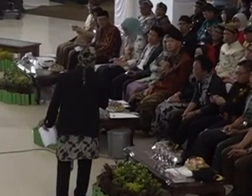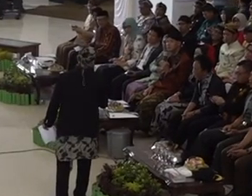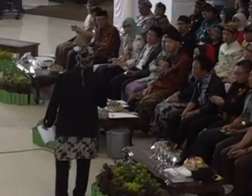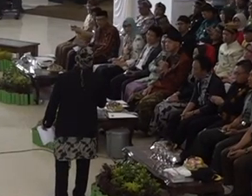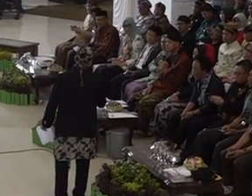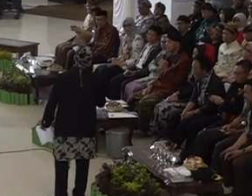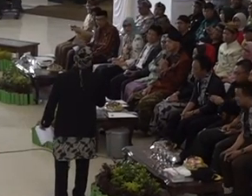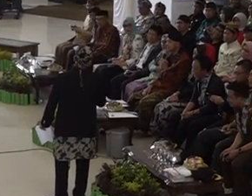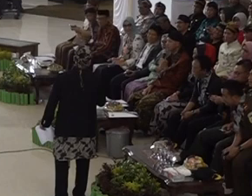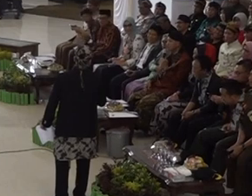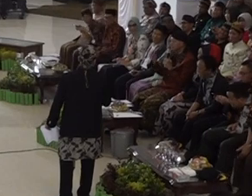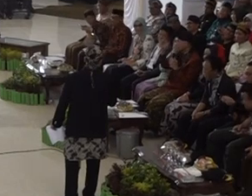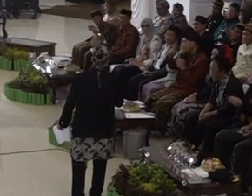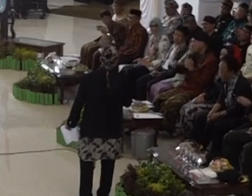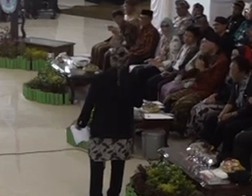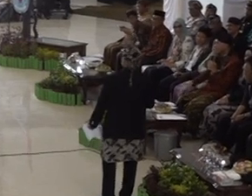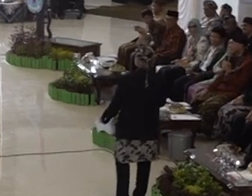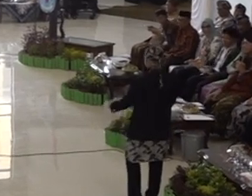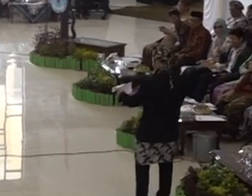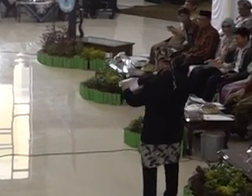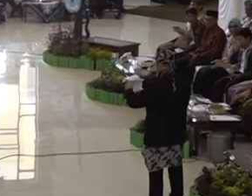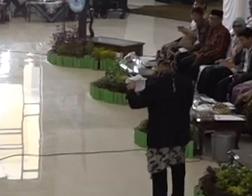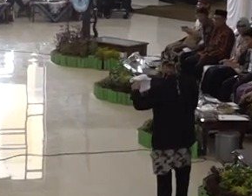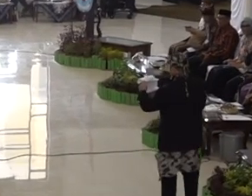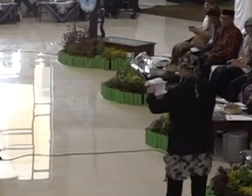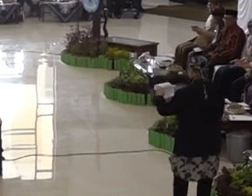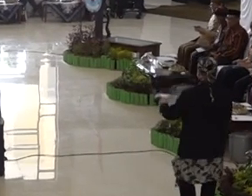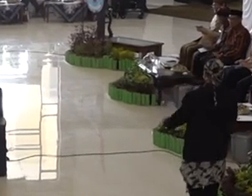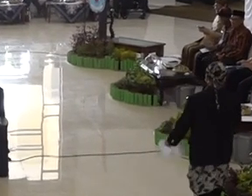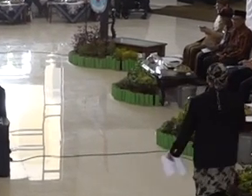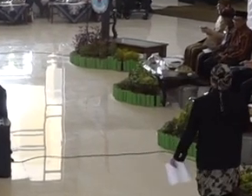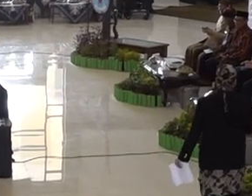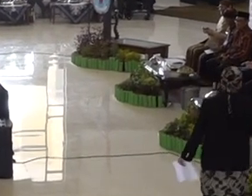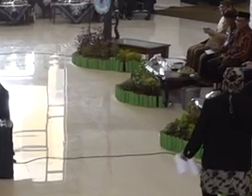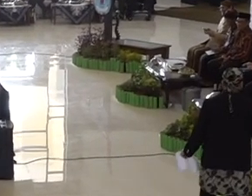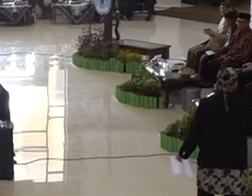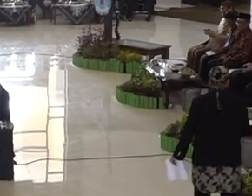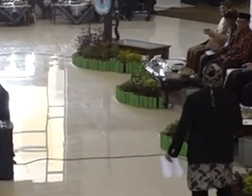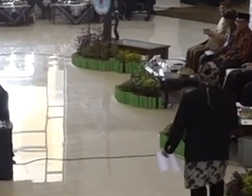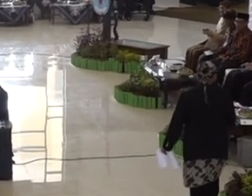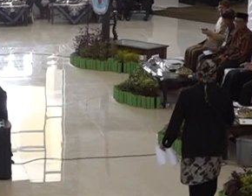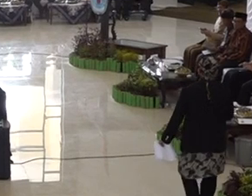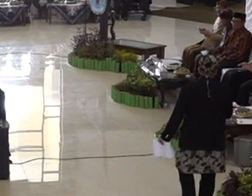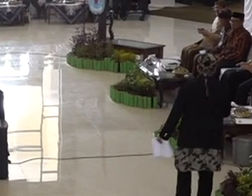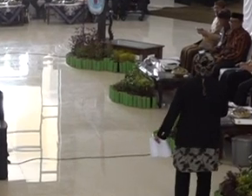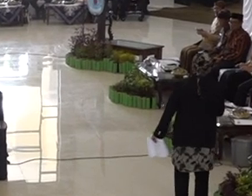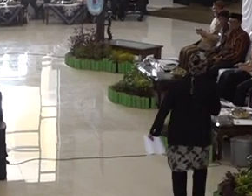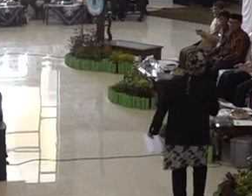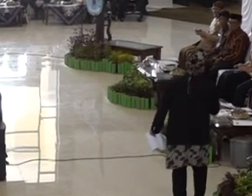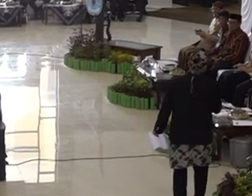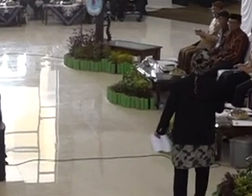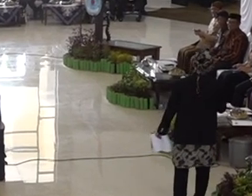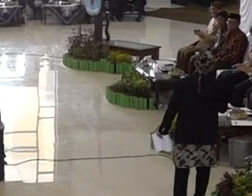Kaliwulingi. Ya, sing ngono kuwi lah. Iya, wis, Pak. Kecamatan mana itu? Dalem? Kecamatannya? Kemacetan